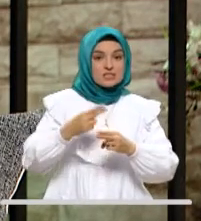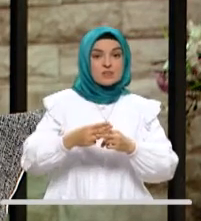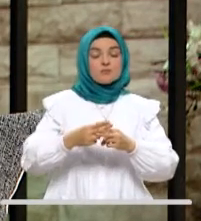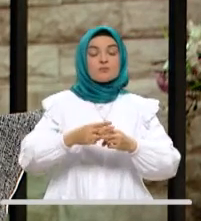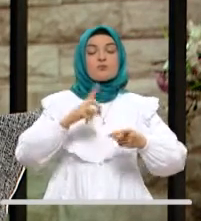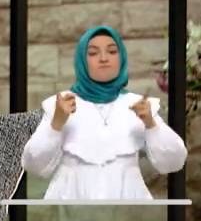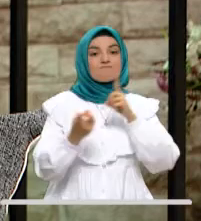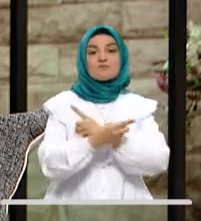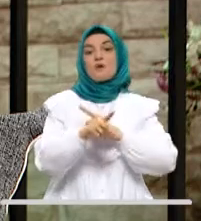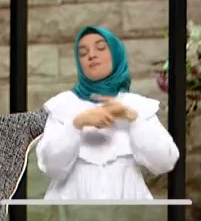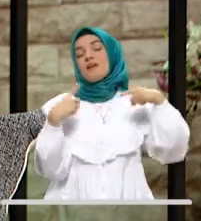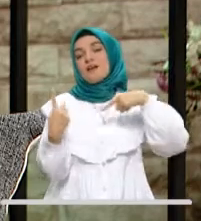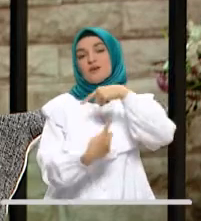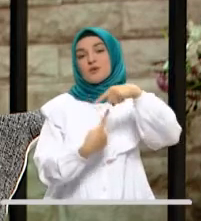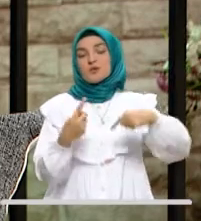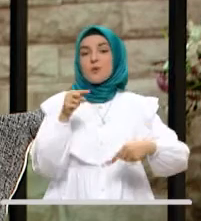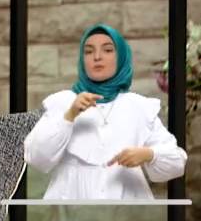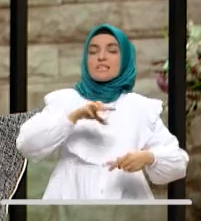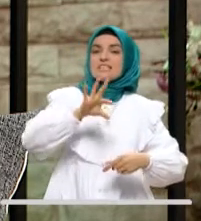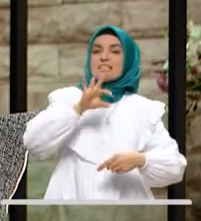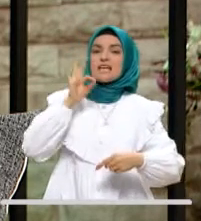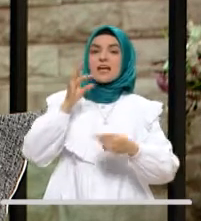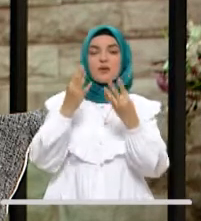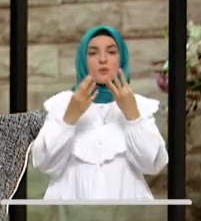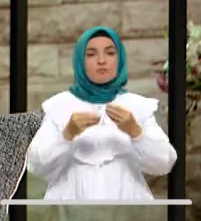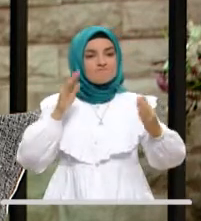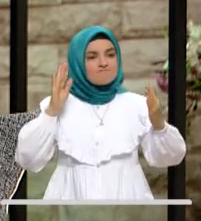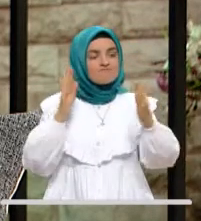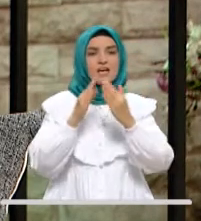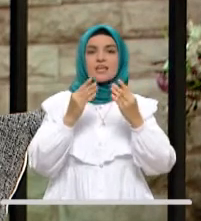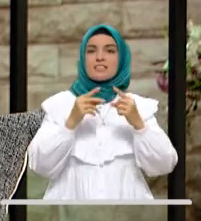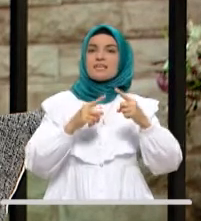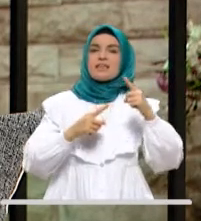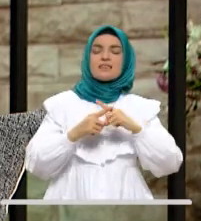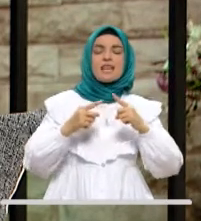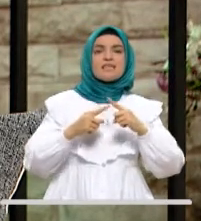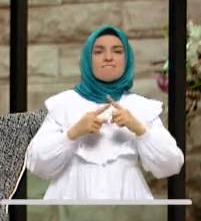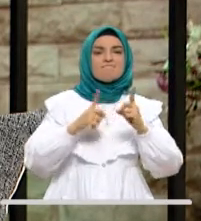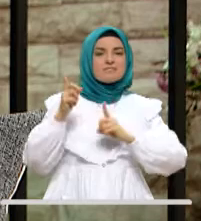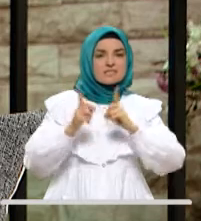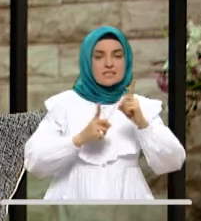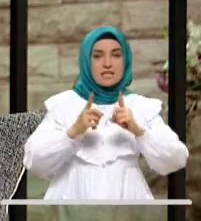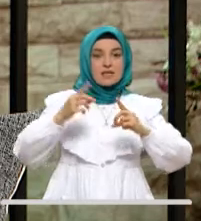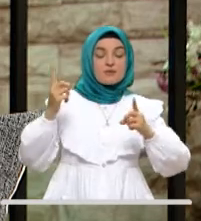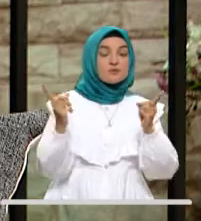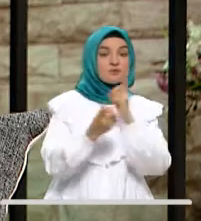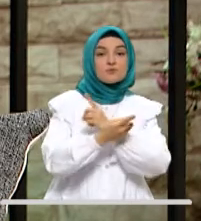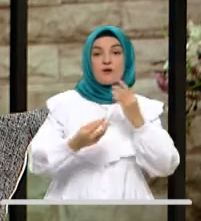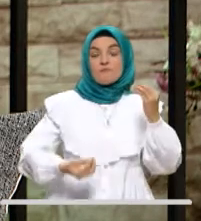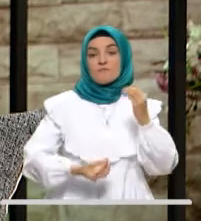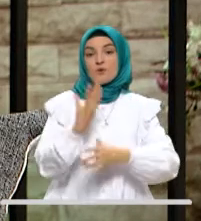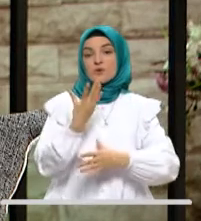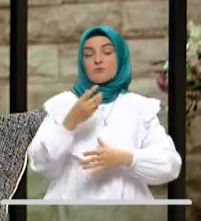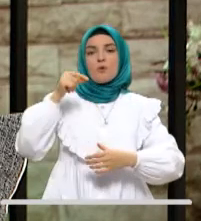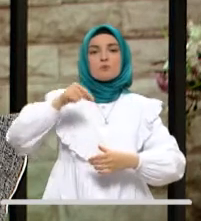Ve seçenekler olarak da karşımıza yeni teknolojik ürünler çıkıyor. Günümüz şartlarında